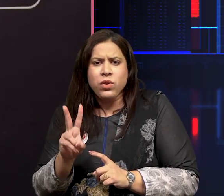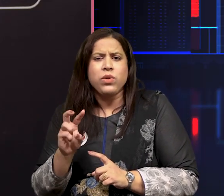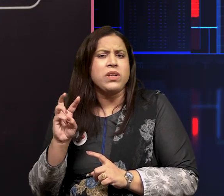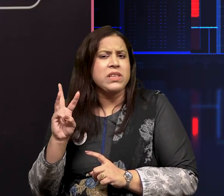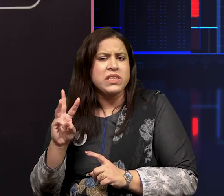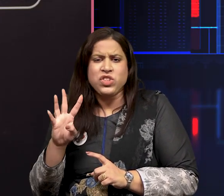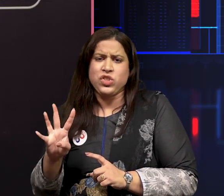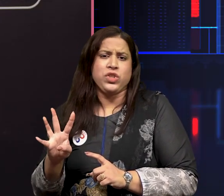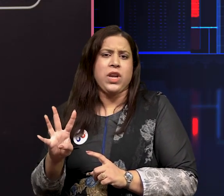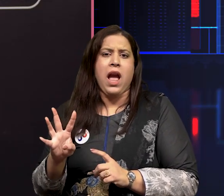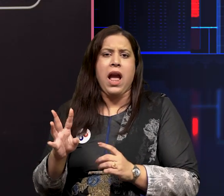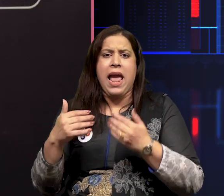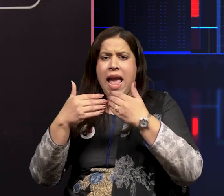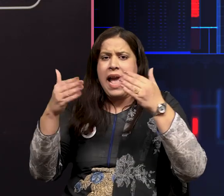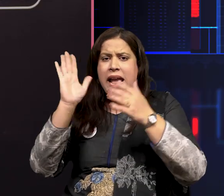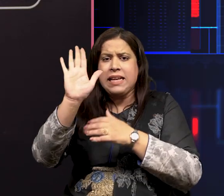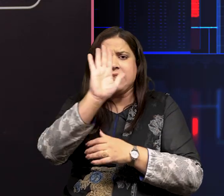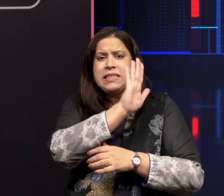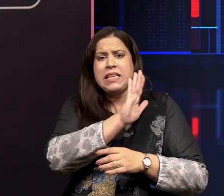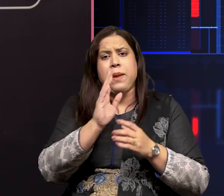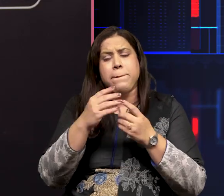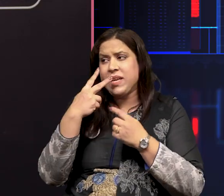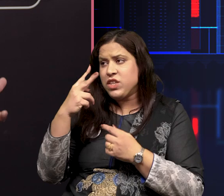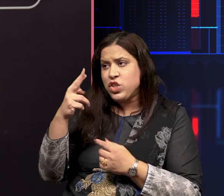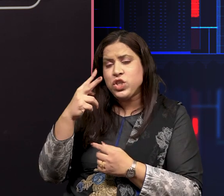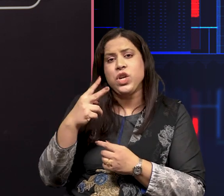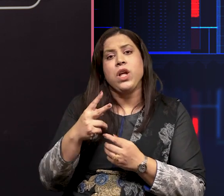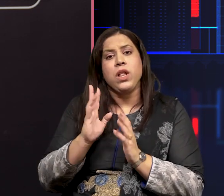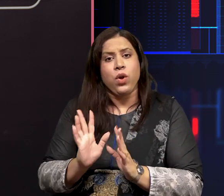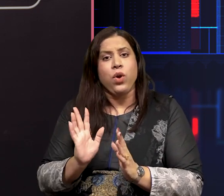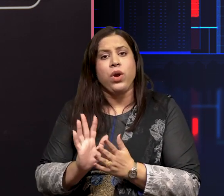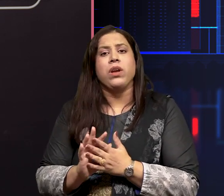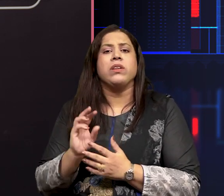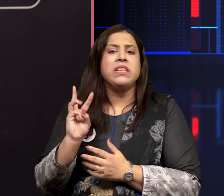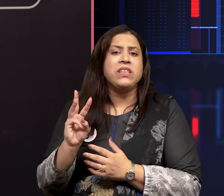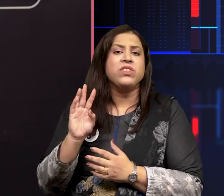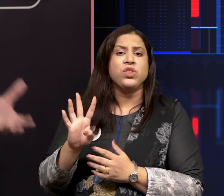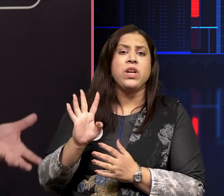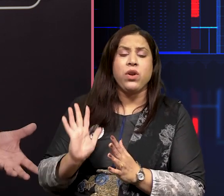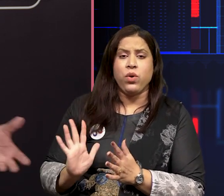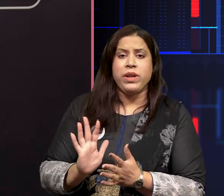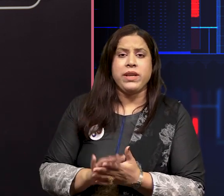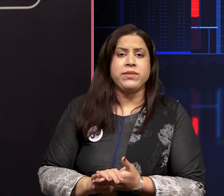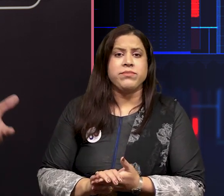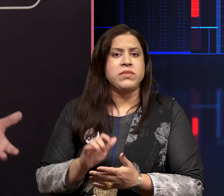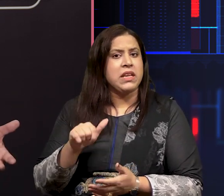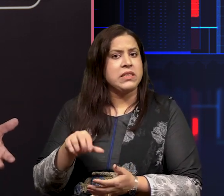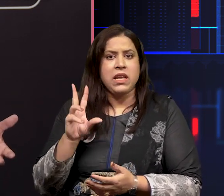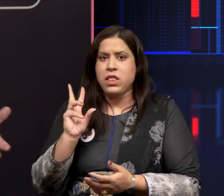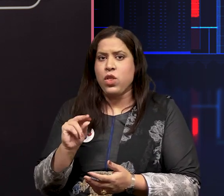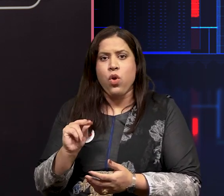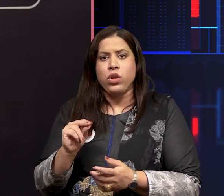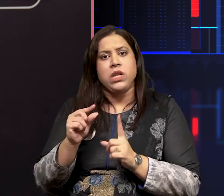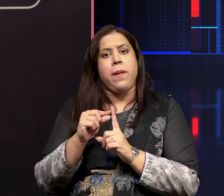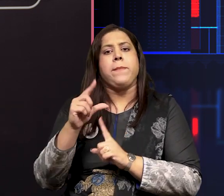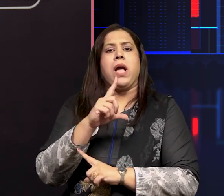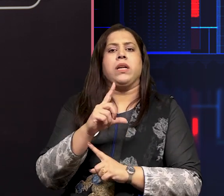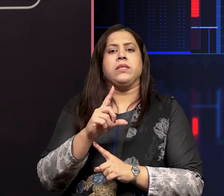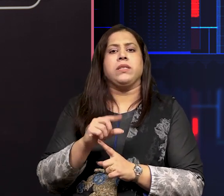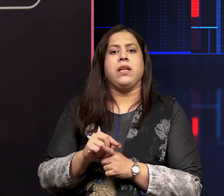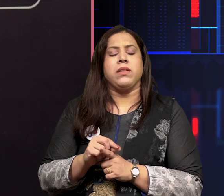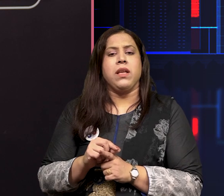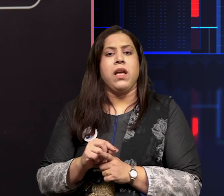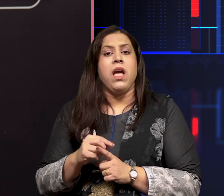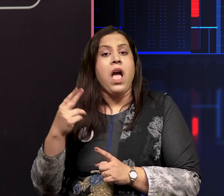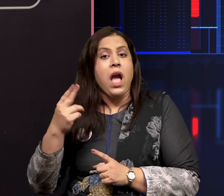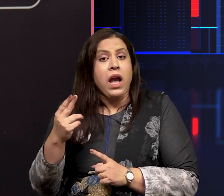एग्जिबिशन, एक ही हफ्ते में इन वन वीक 3 या 4 एग्जिबिशंस हो रही हैं। लाहौर में भी so many galleries are opening, so many